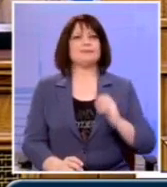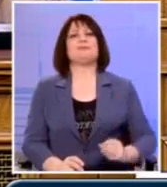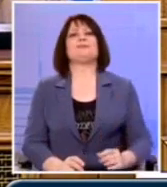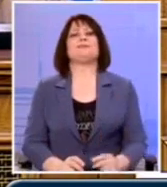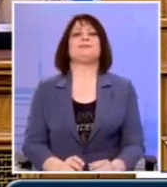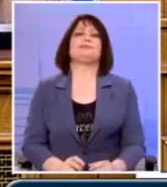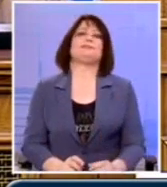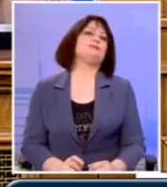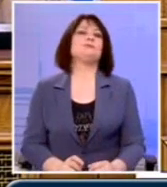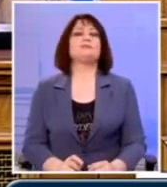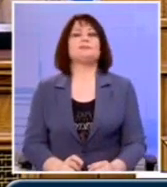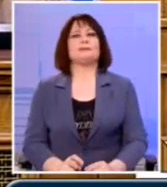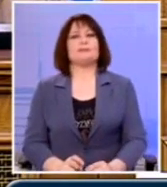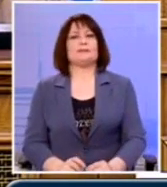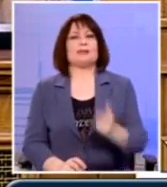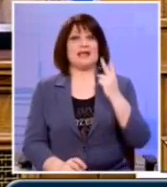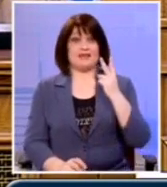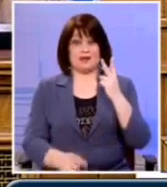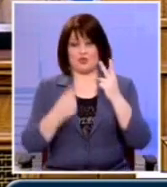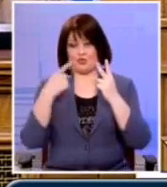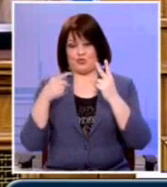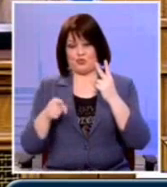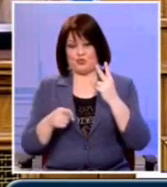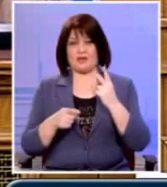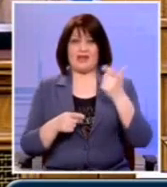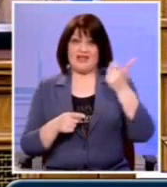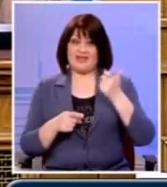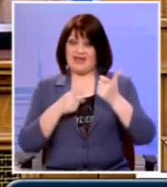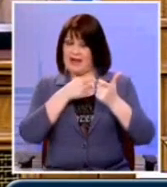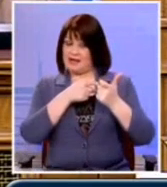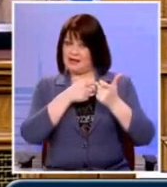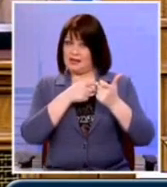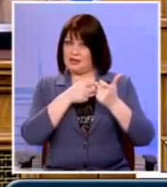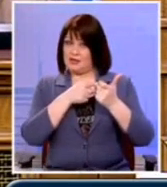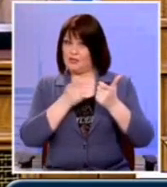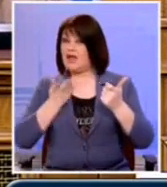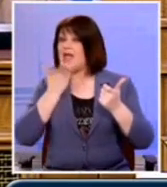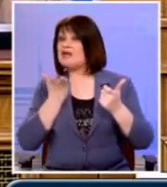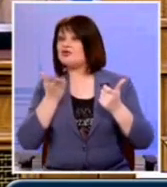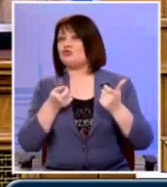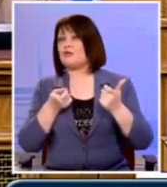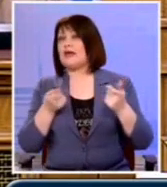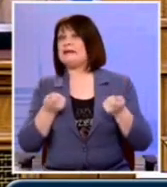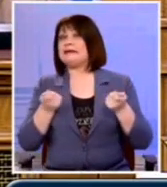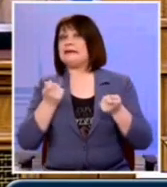διάσταση. Καταρχάς πρέπει να ξεχωρίσουμε δύο πράγματα. Από τη μία μεριά είναι ο δανεισμός, από την άλλη μεριά είναι οι δαπάνες, η χρήση των